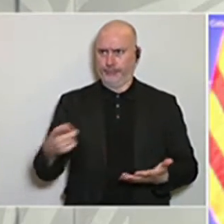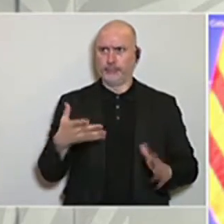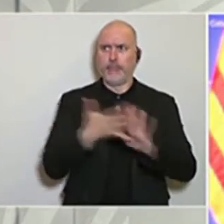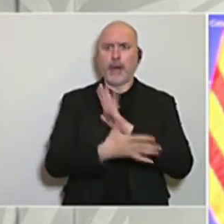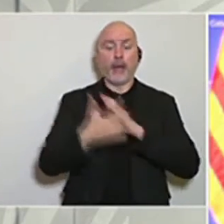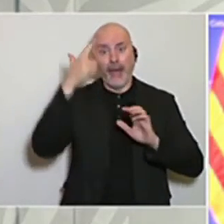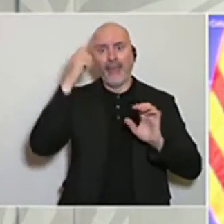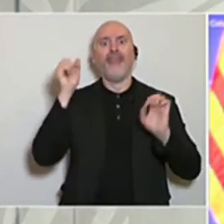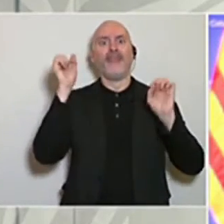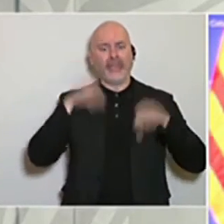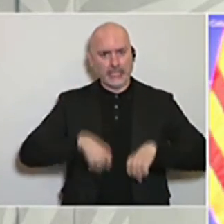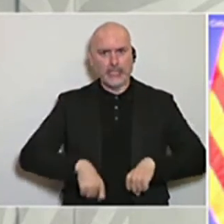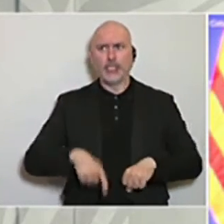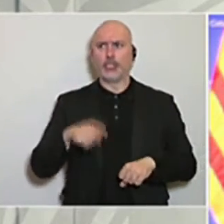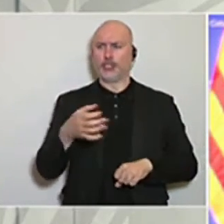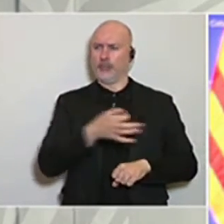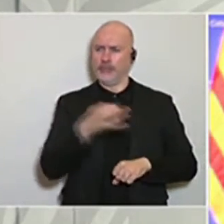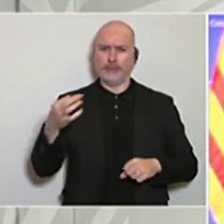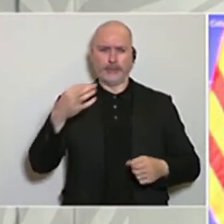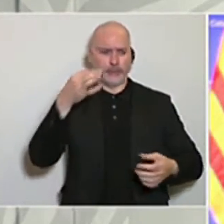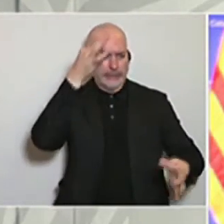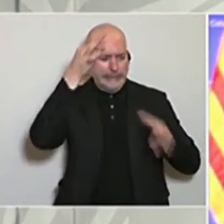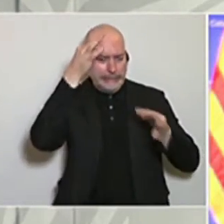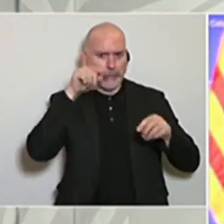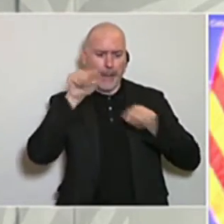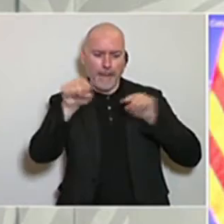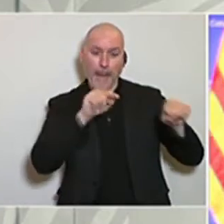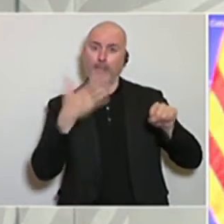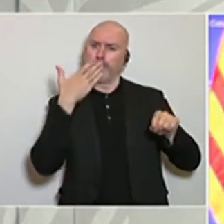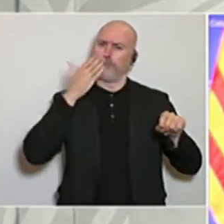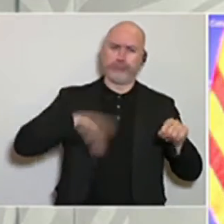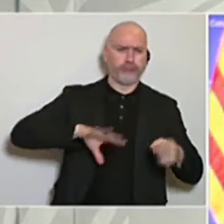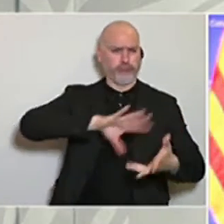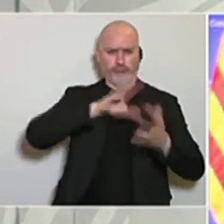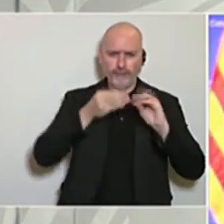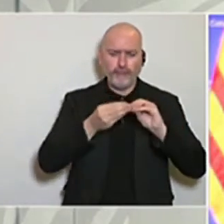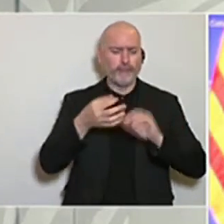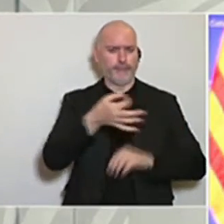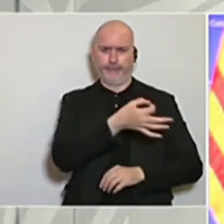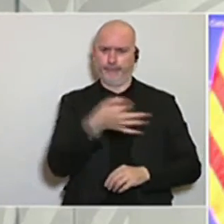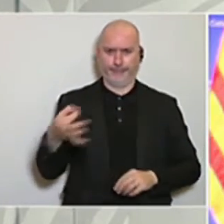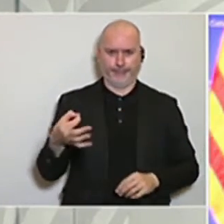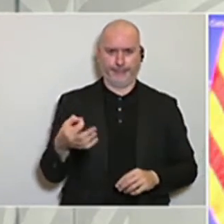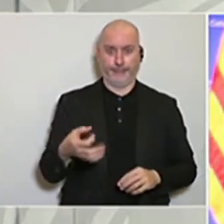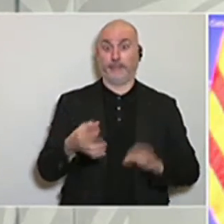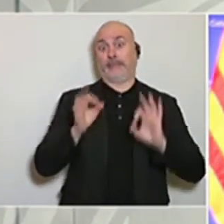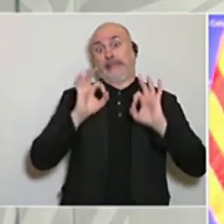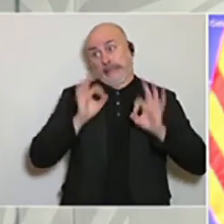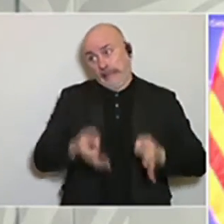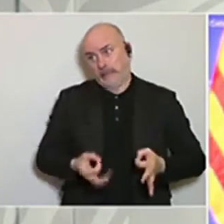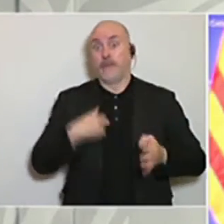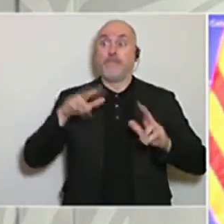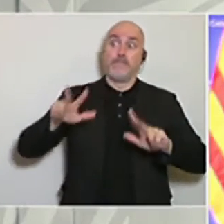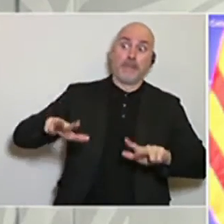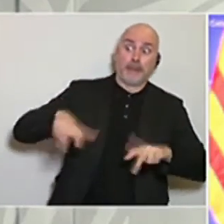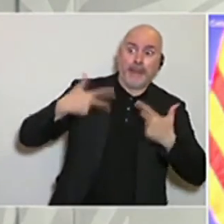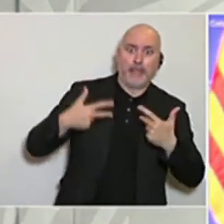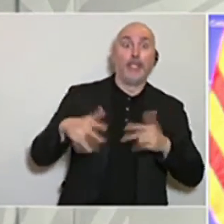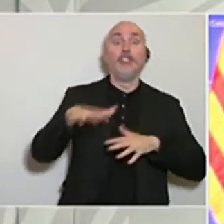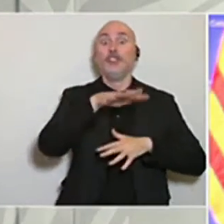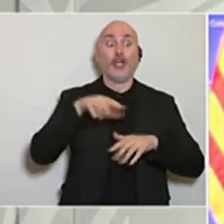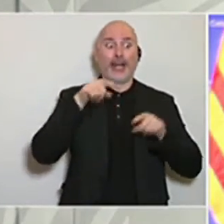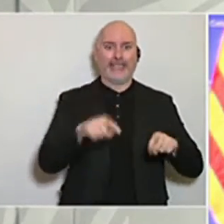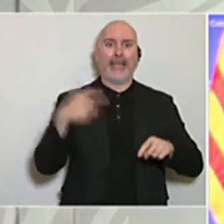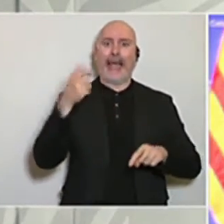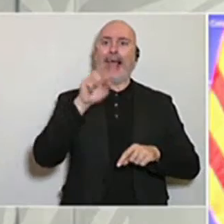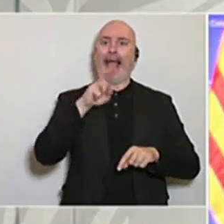més acotades territorialment i, per tant, més efectives. Fixi's ara doncs, que ens permeten doncs, en certes zones, com